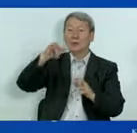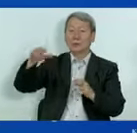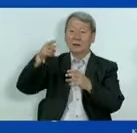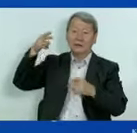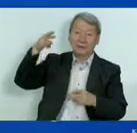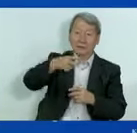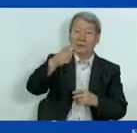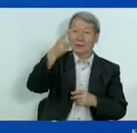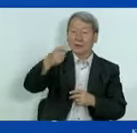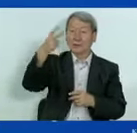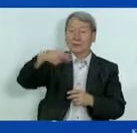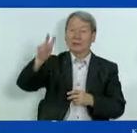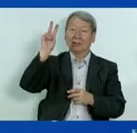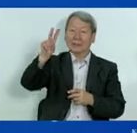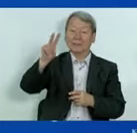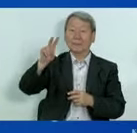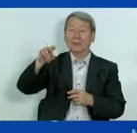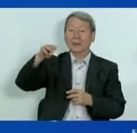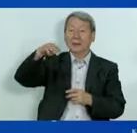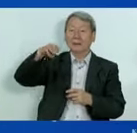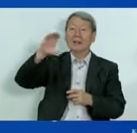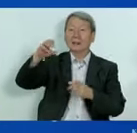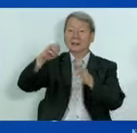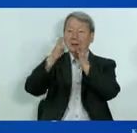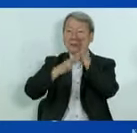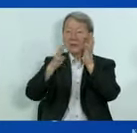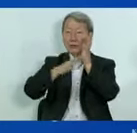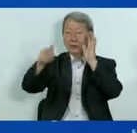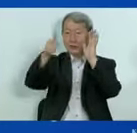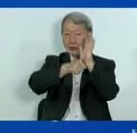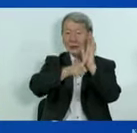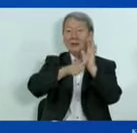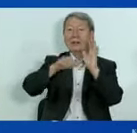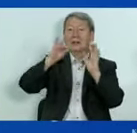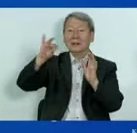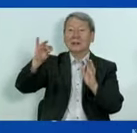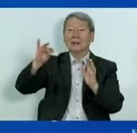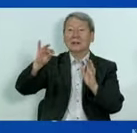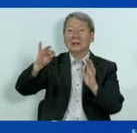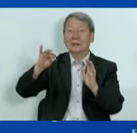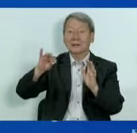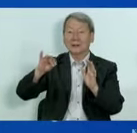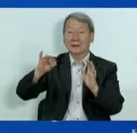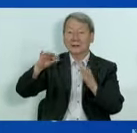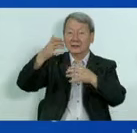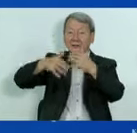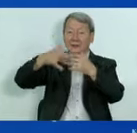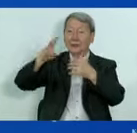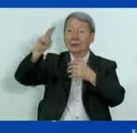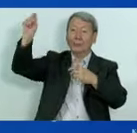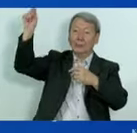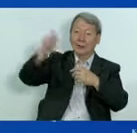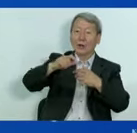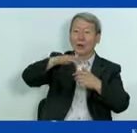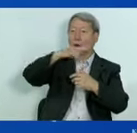области 2122, в Таласской области 96 и среди прибывших